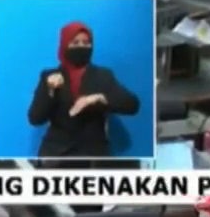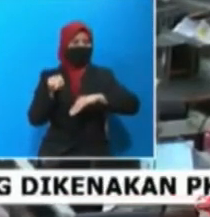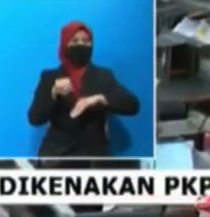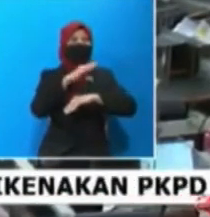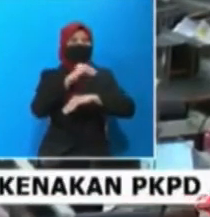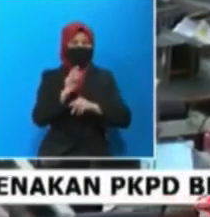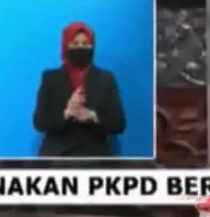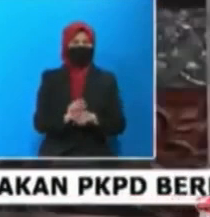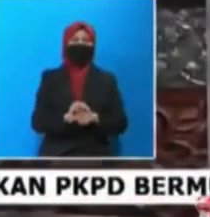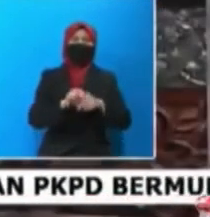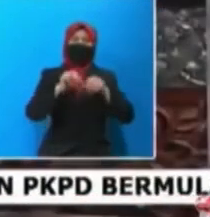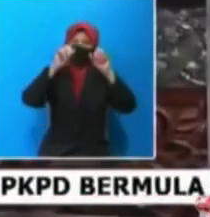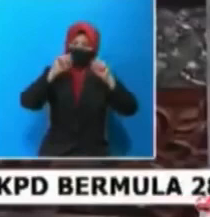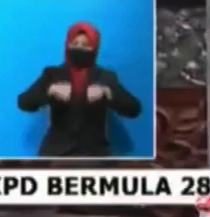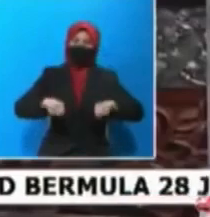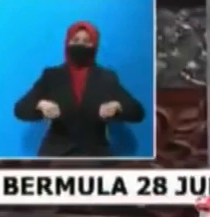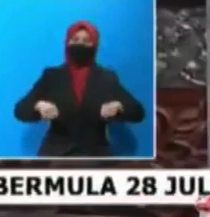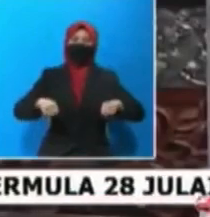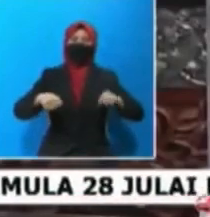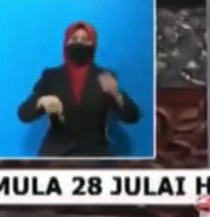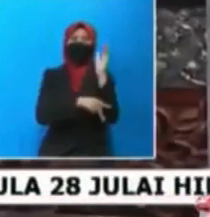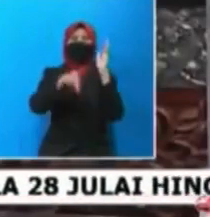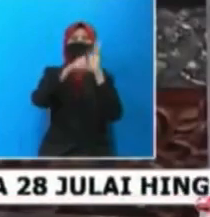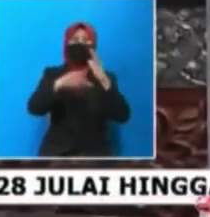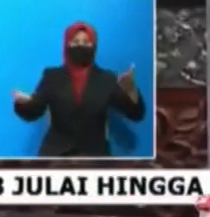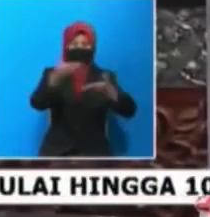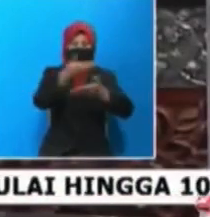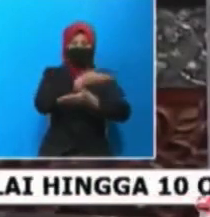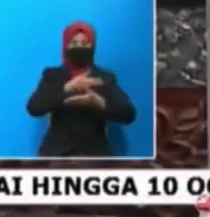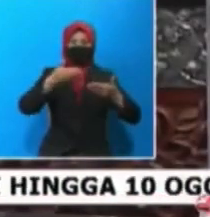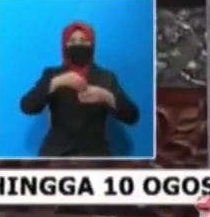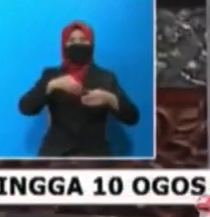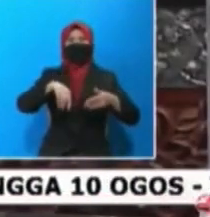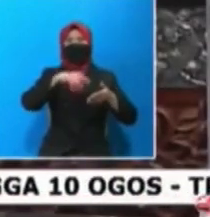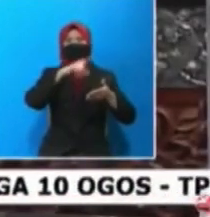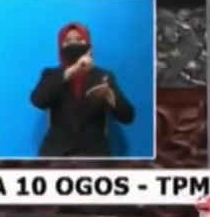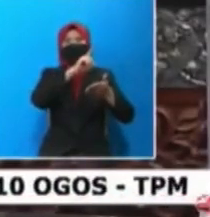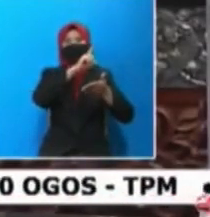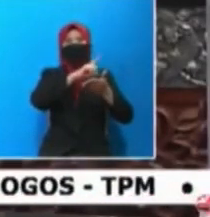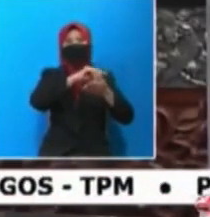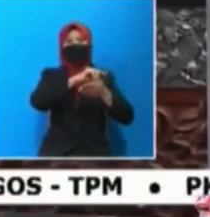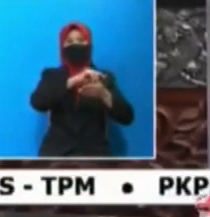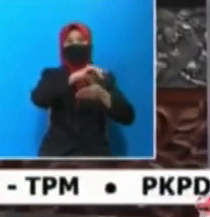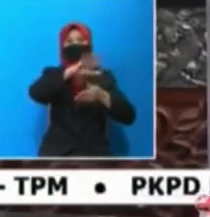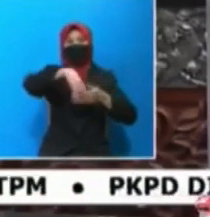sidang parlimen ini berlangsung dengan undian di penghujung setiap perbahasan. Terima kasih.